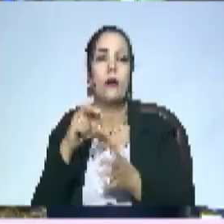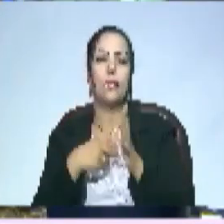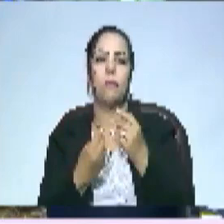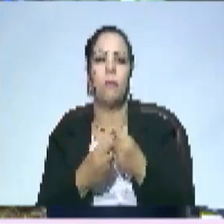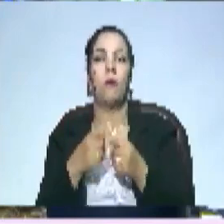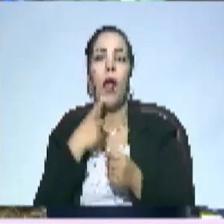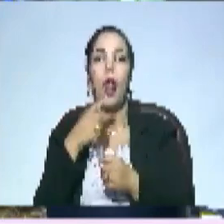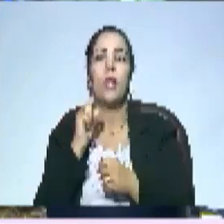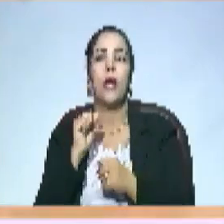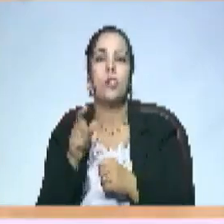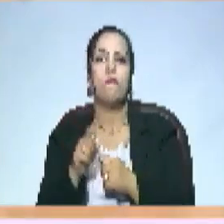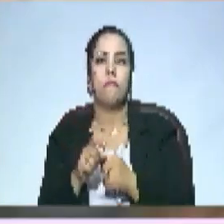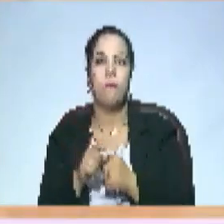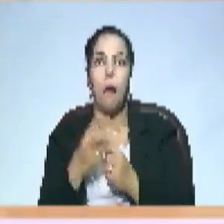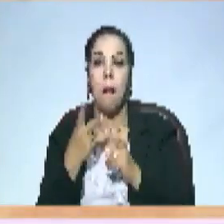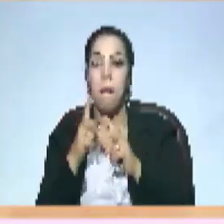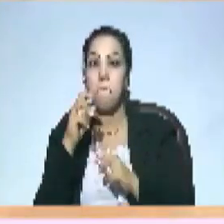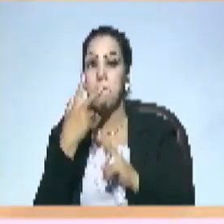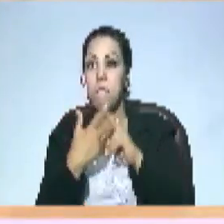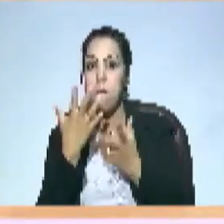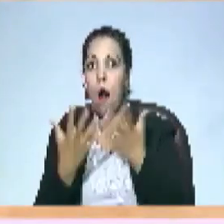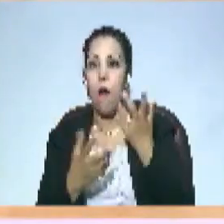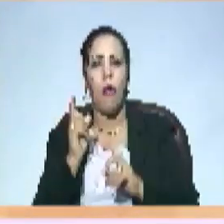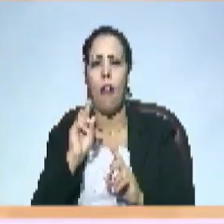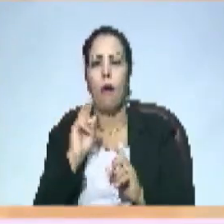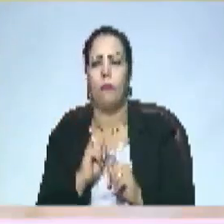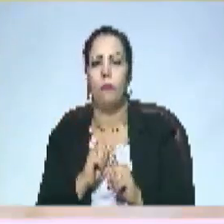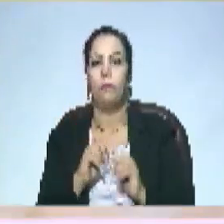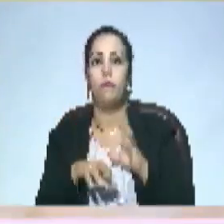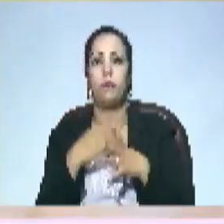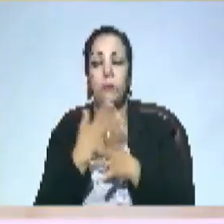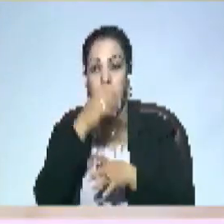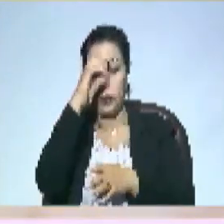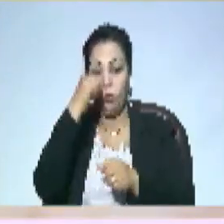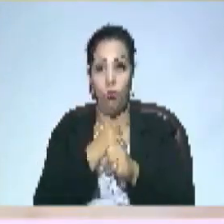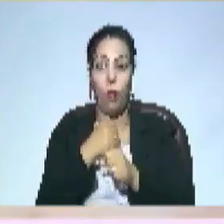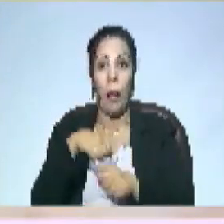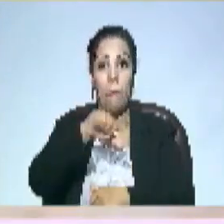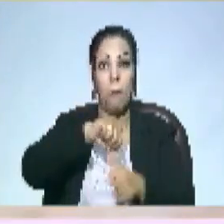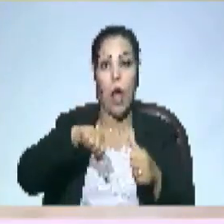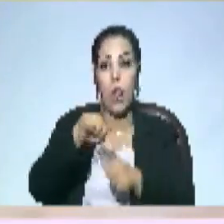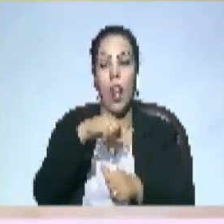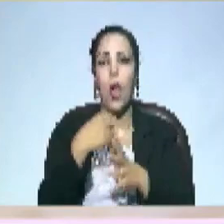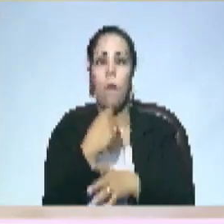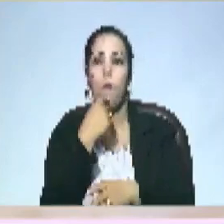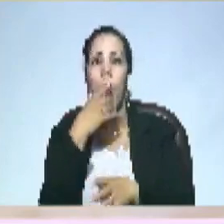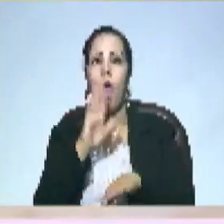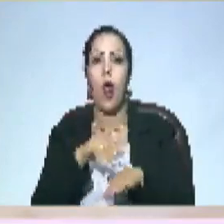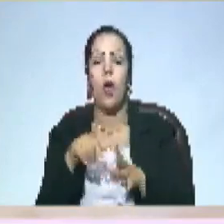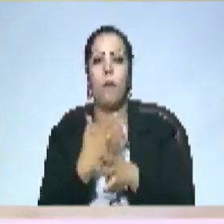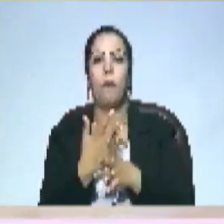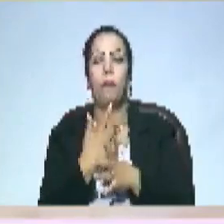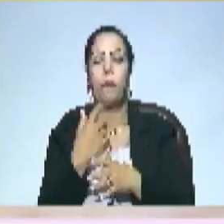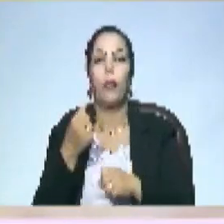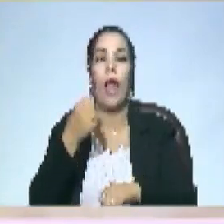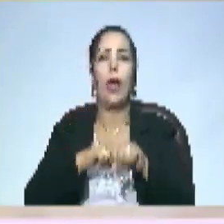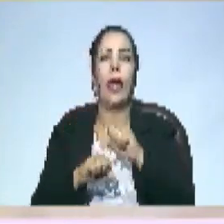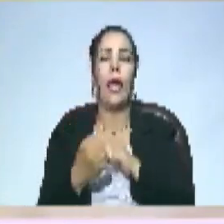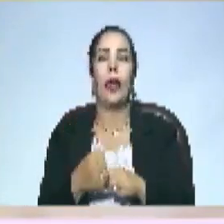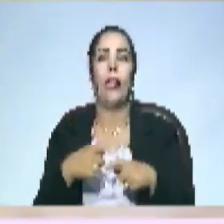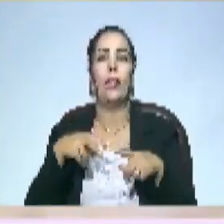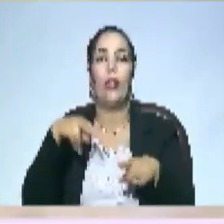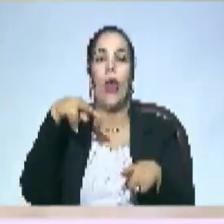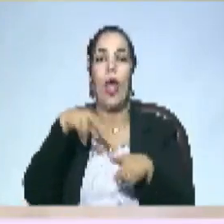المفكوكة. لكن لو احنا هنشتغل بالبدايل، البدايل اللي انا قلت عليها اللي هي عجينة الكريب او